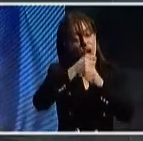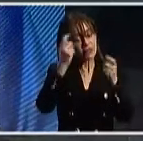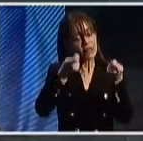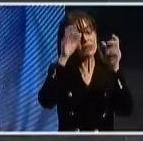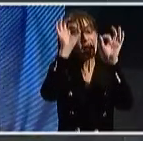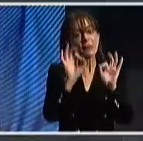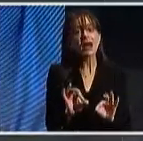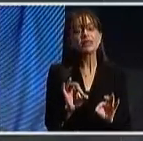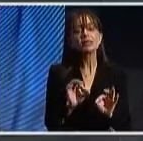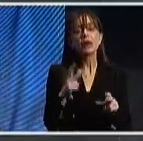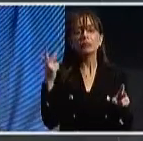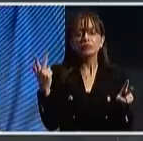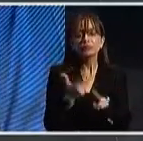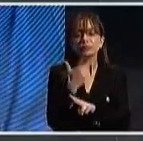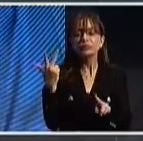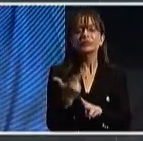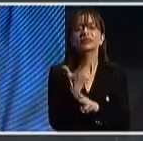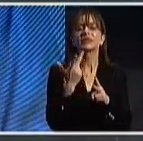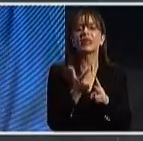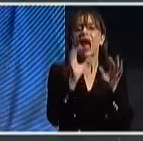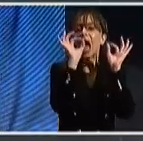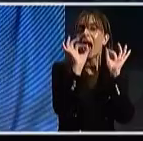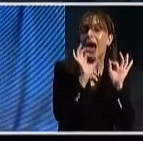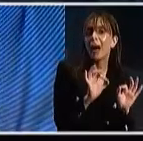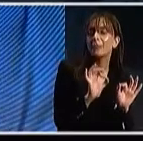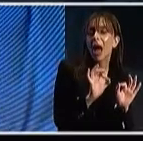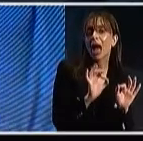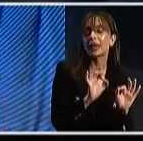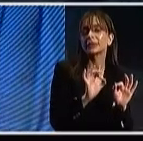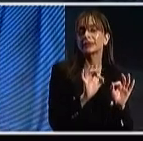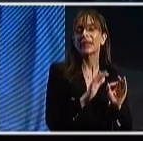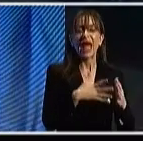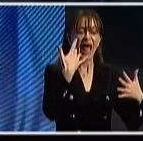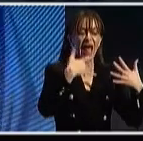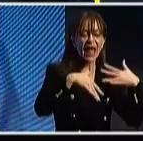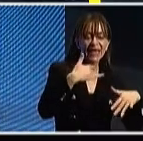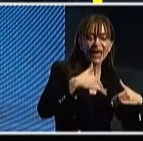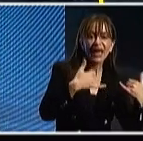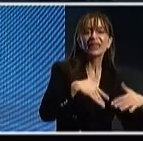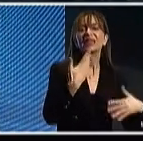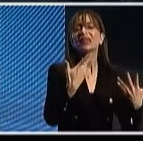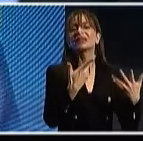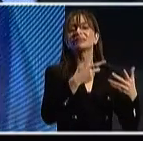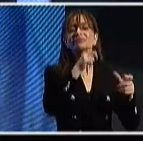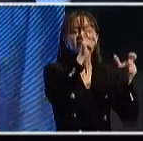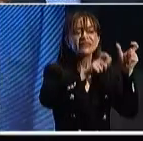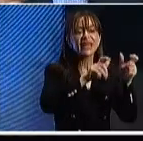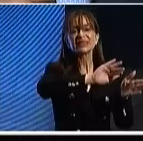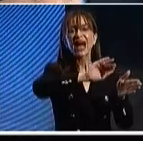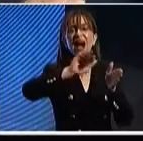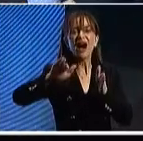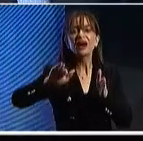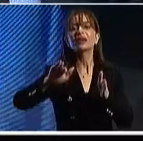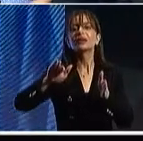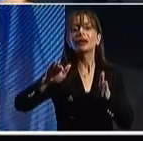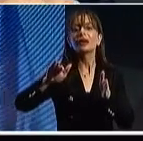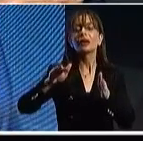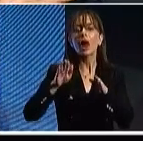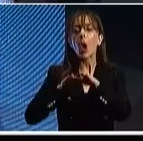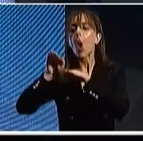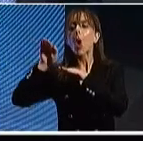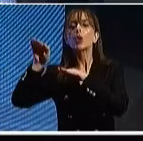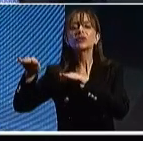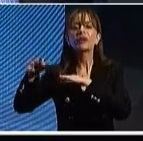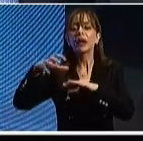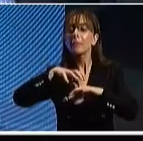inşallah süratle indirme bindirme cepleriyle, engellilerimize ait otoparklarımızla, mahalle sakinine özel